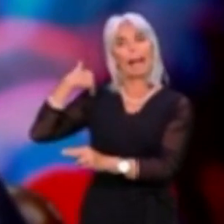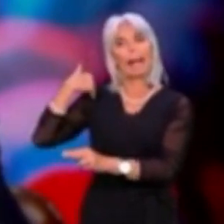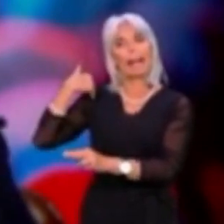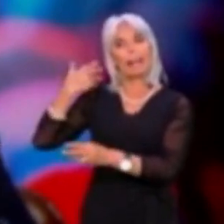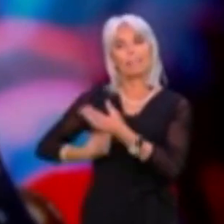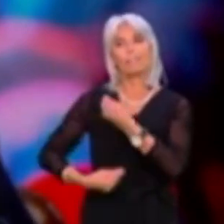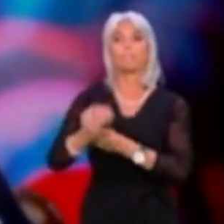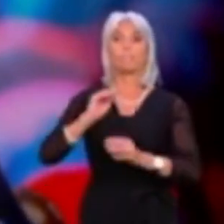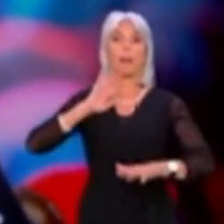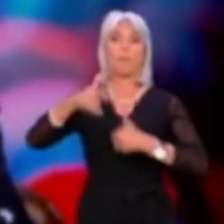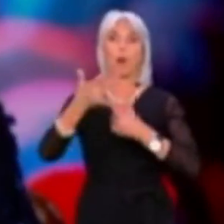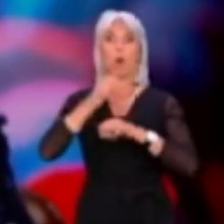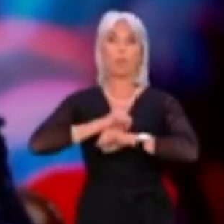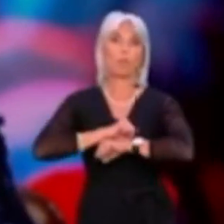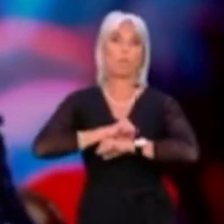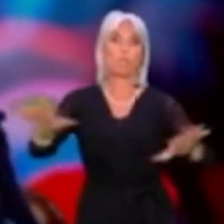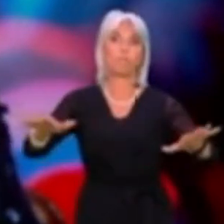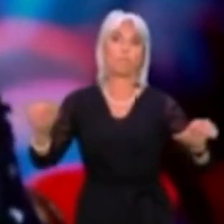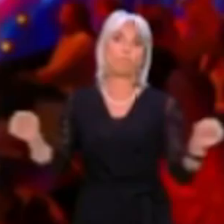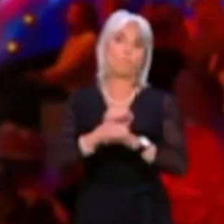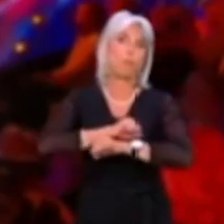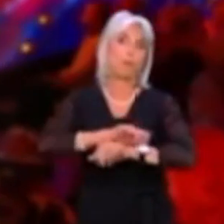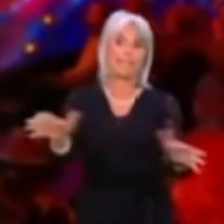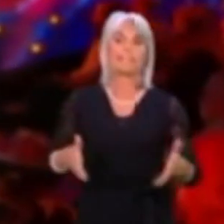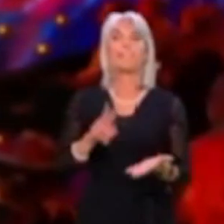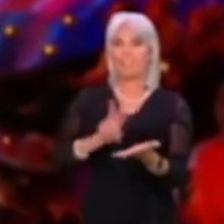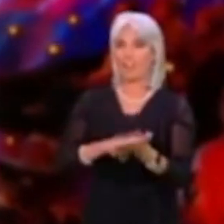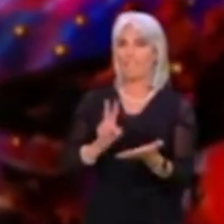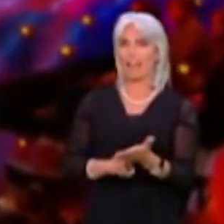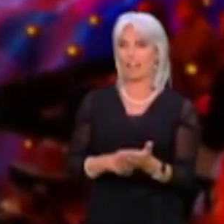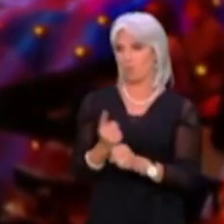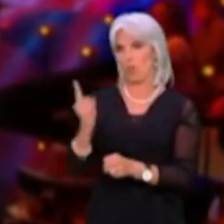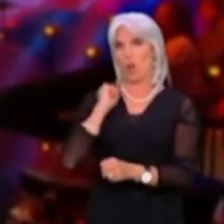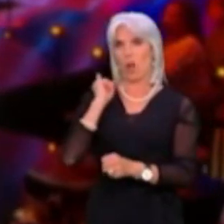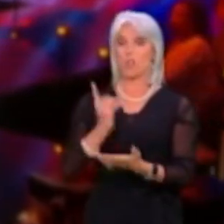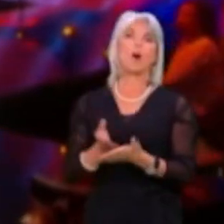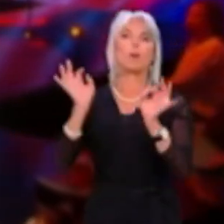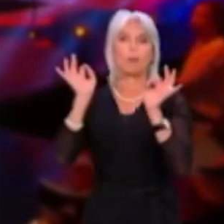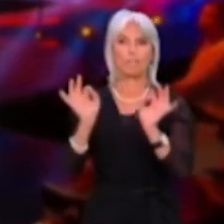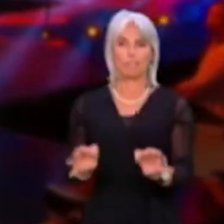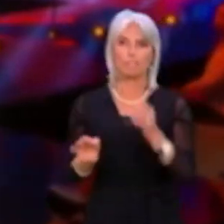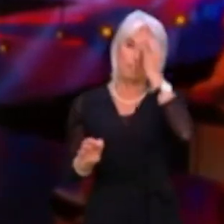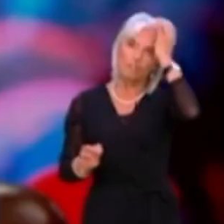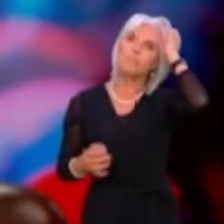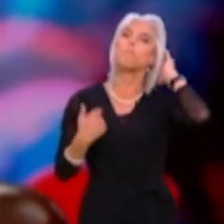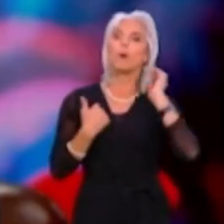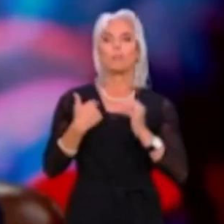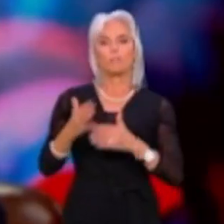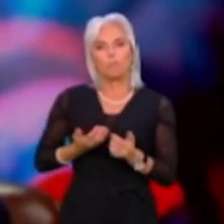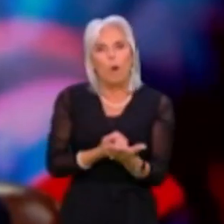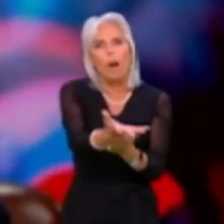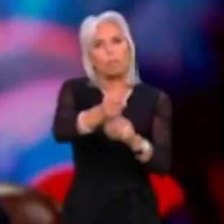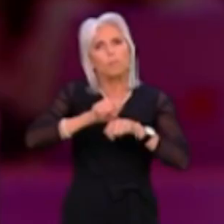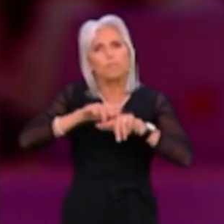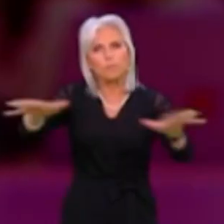transmettre. Mais après, j'ai eu envie d'aller plus loin, j'ai eu envie de le publier et c'est vrai que c'est le cas depuis 1 an et en effet, je pense que c'est un outil de